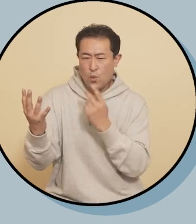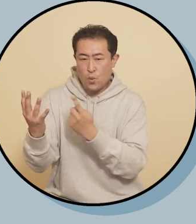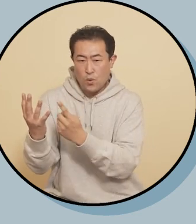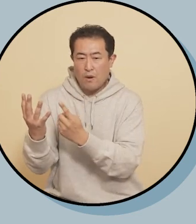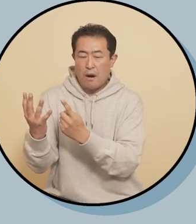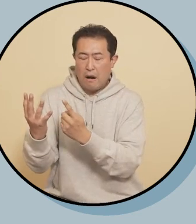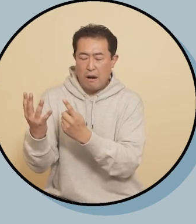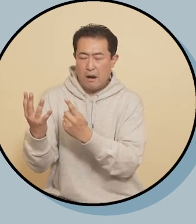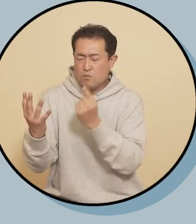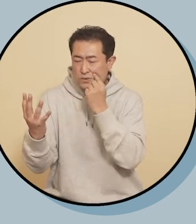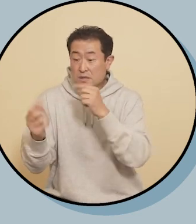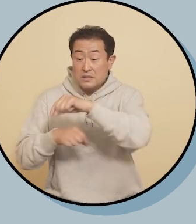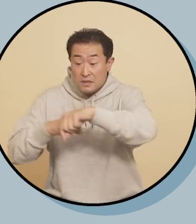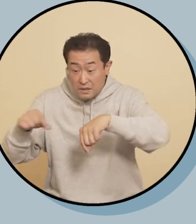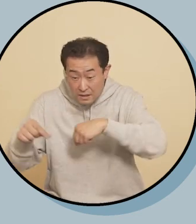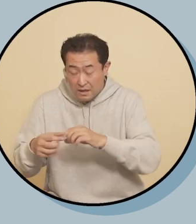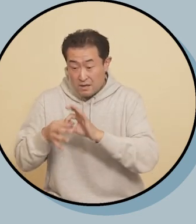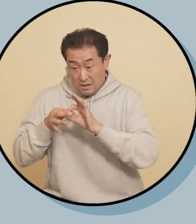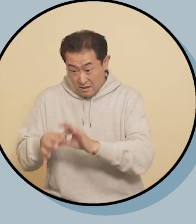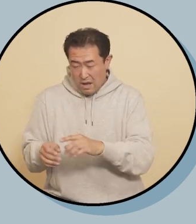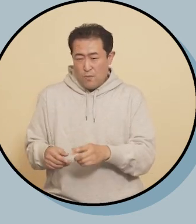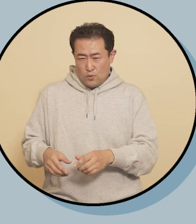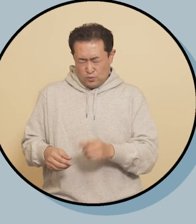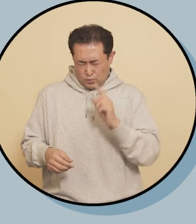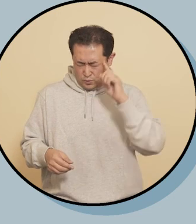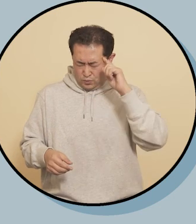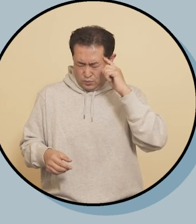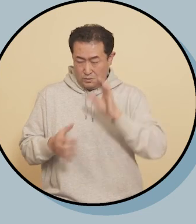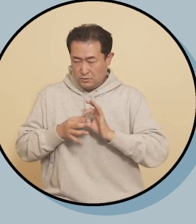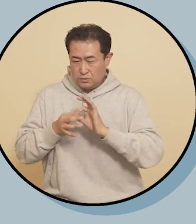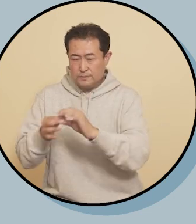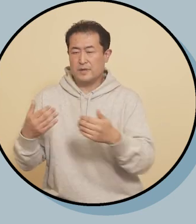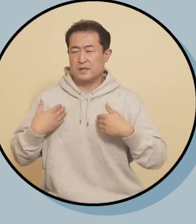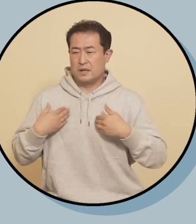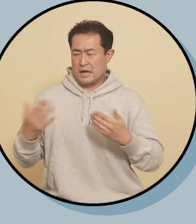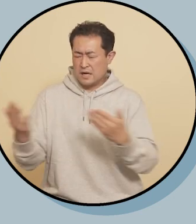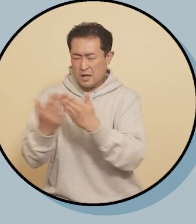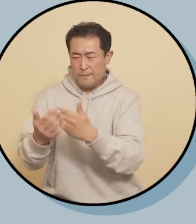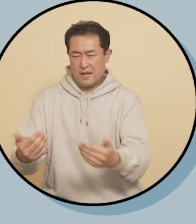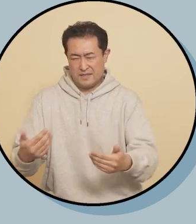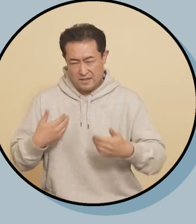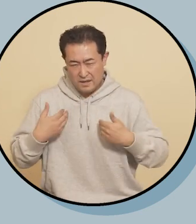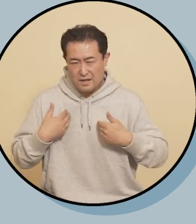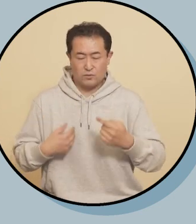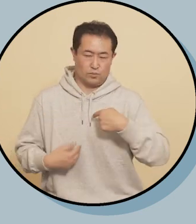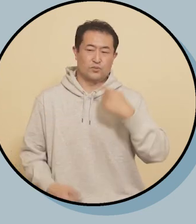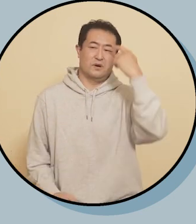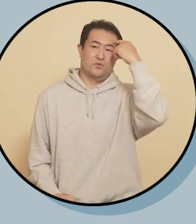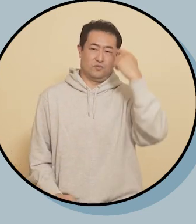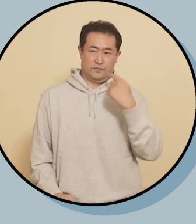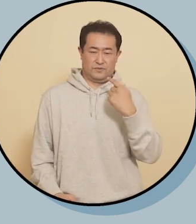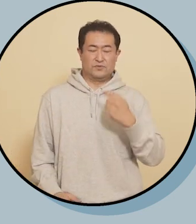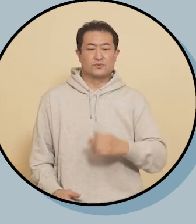だからこそ長くを問い続けていかなくちゃいけない変わり続けていかなければいけない存在なのかなというふうに